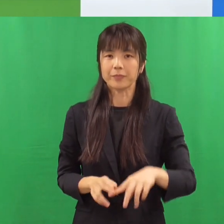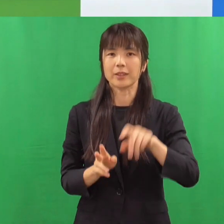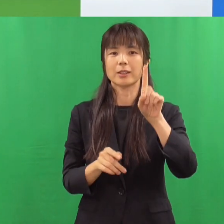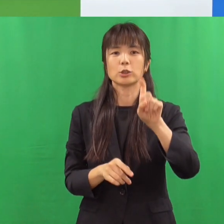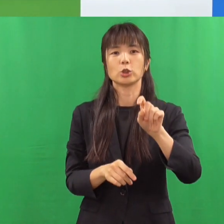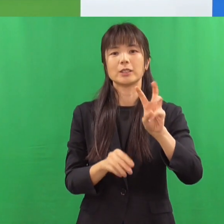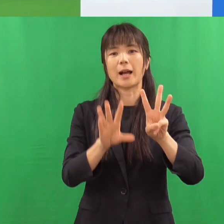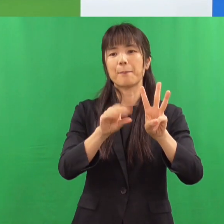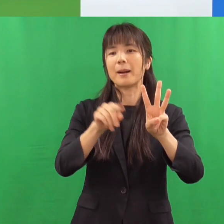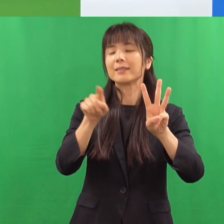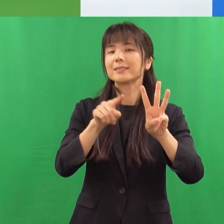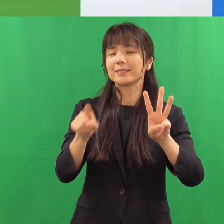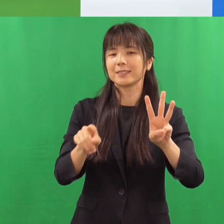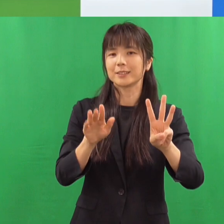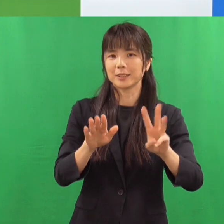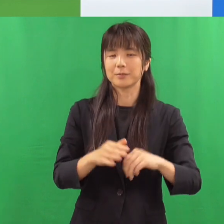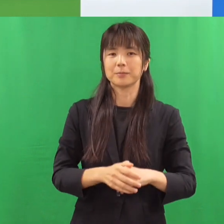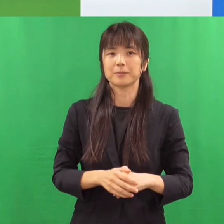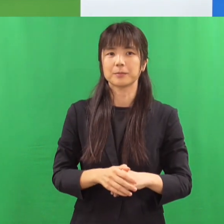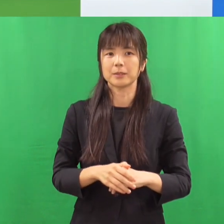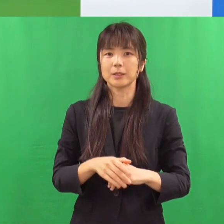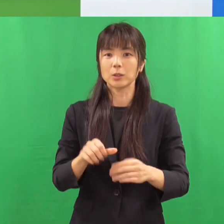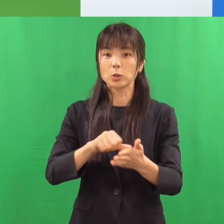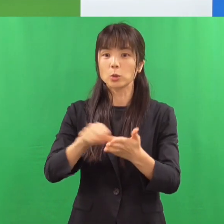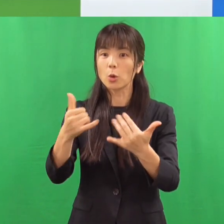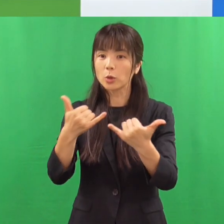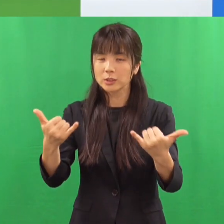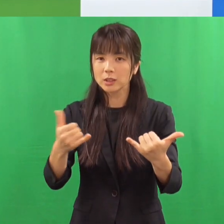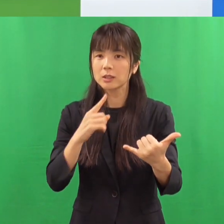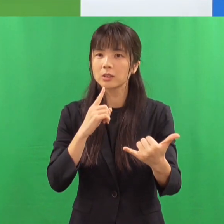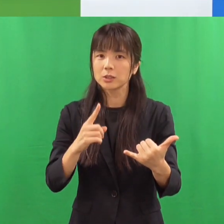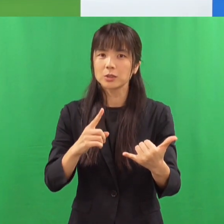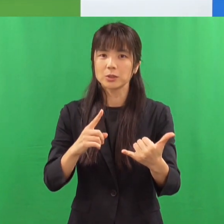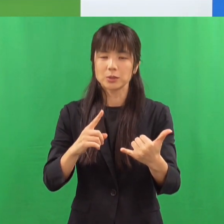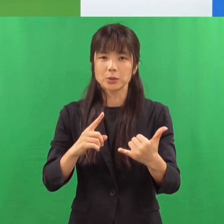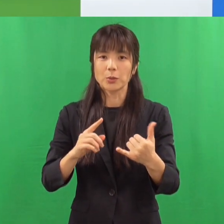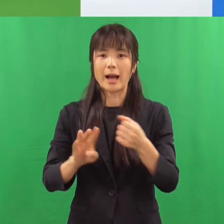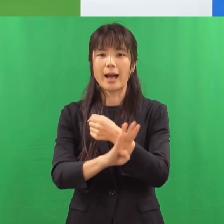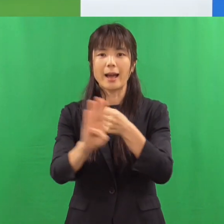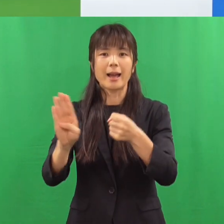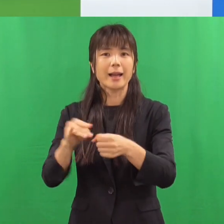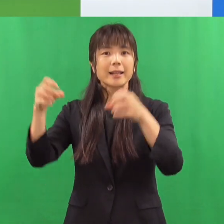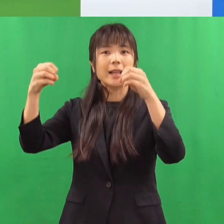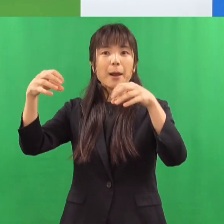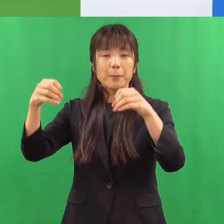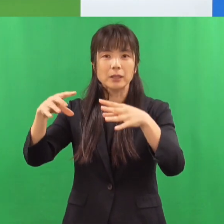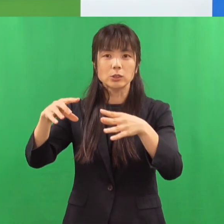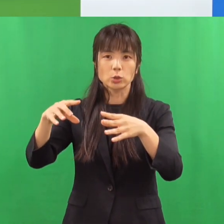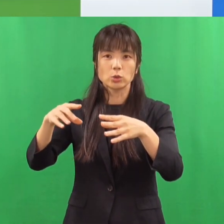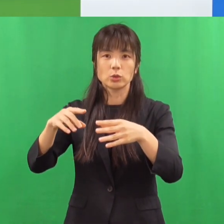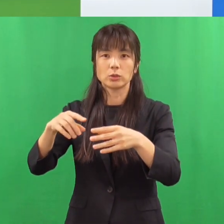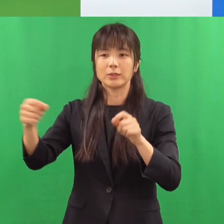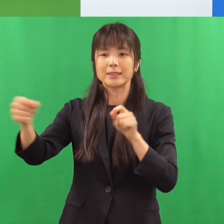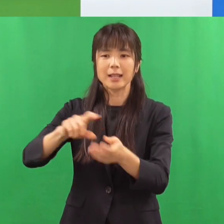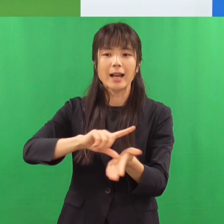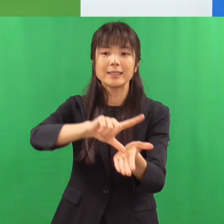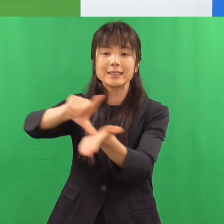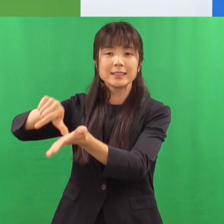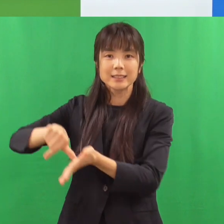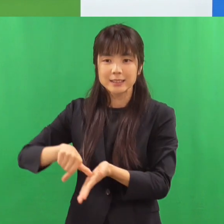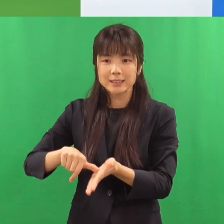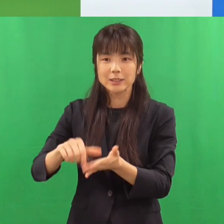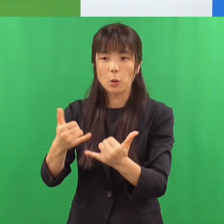13万人です。ほぼ原発の周辺の石巻中心の UPZ、PAZ の方た